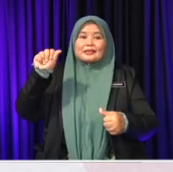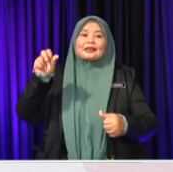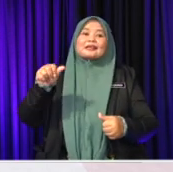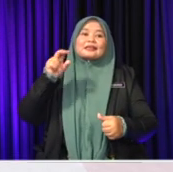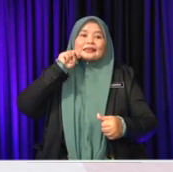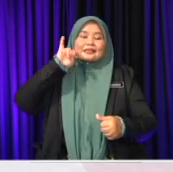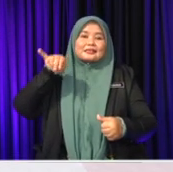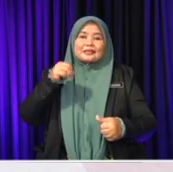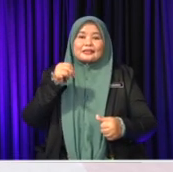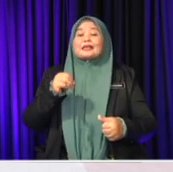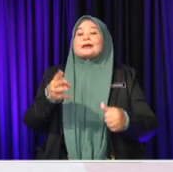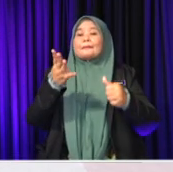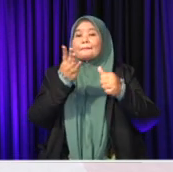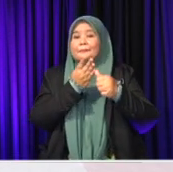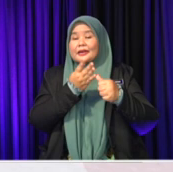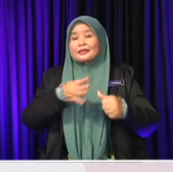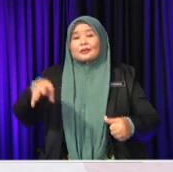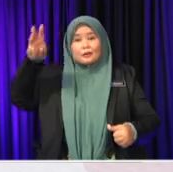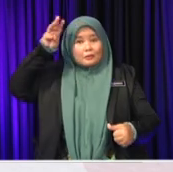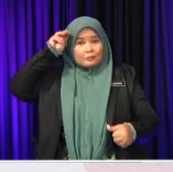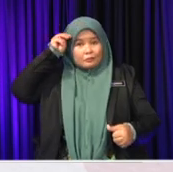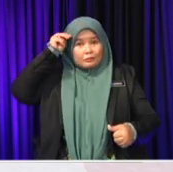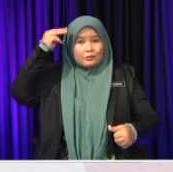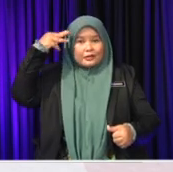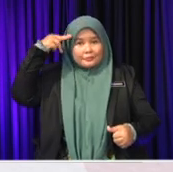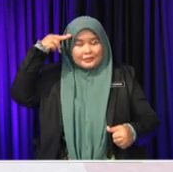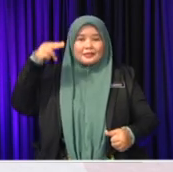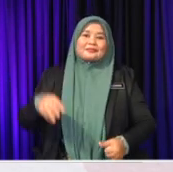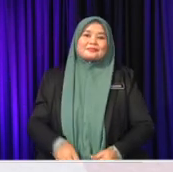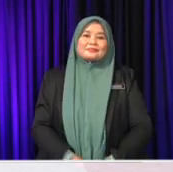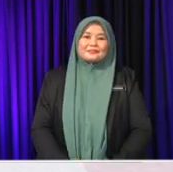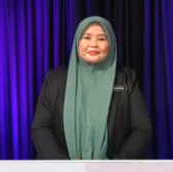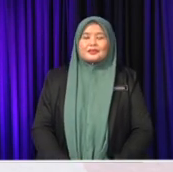keempat Muhaimin Oke Alhamdulillah